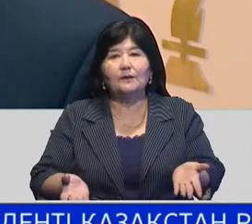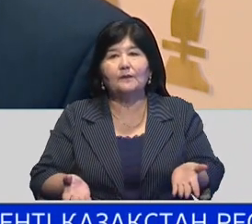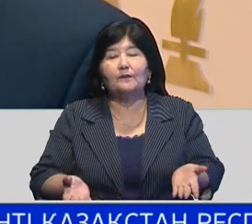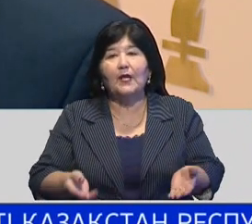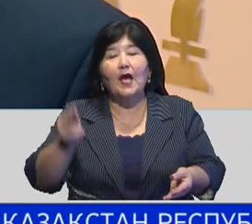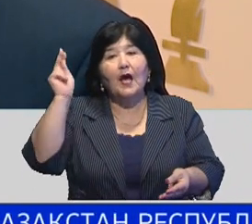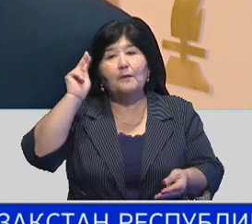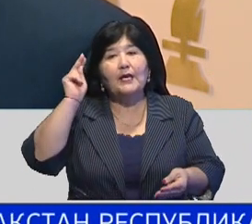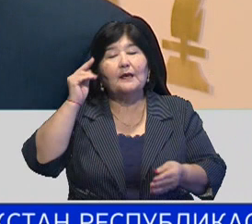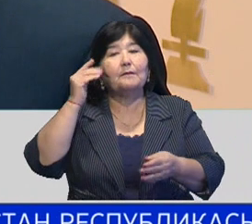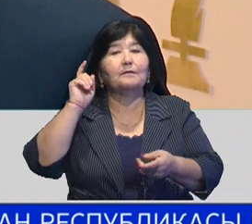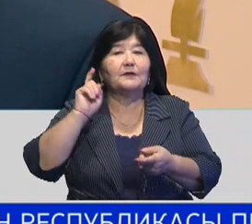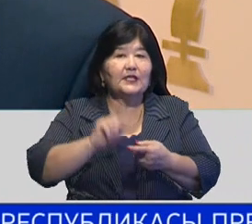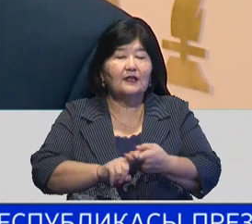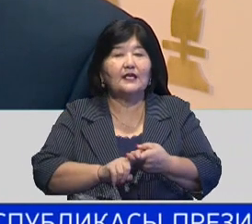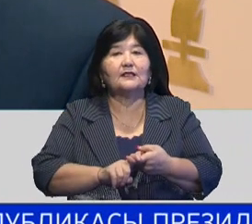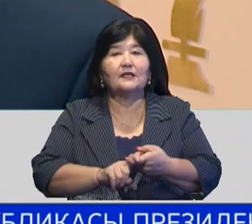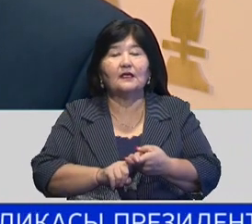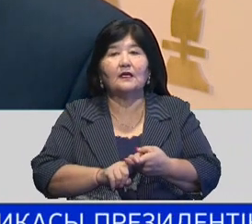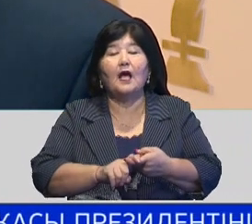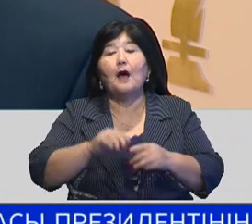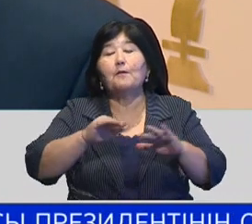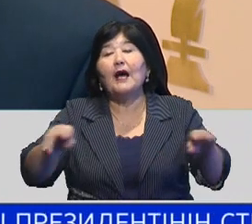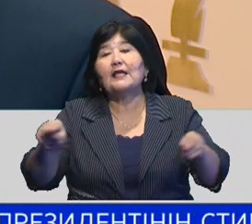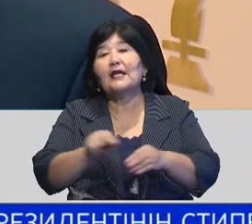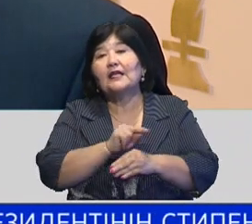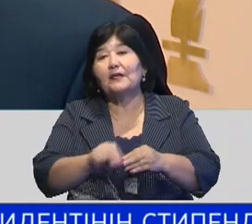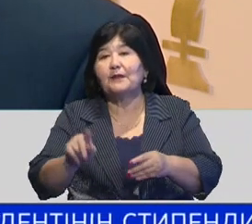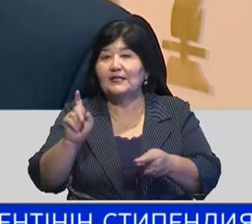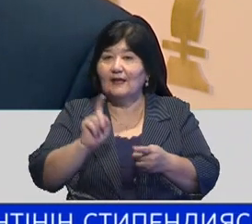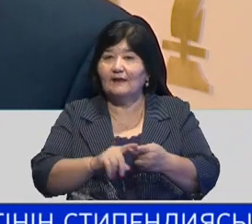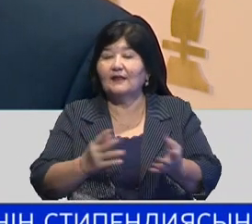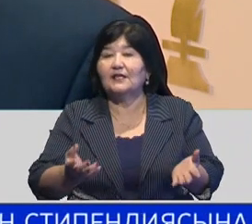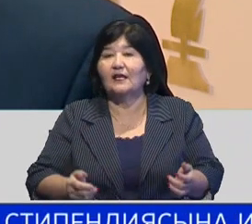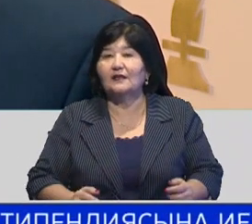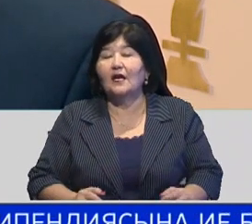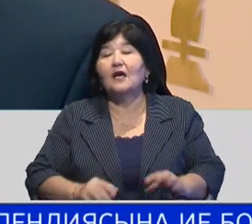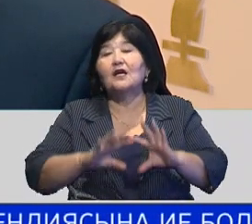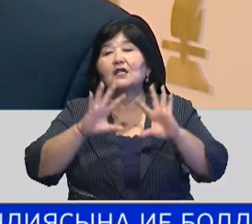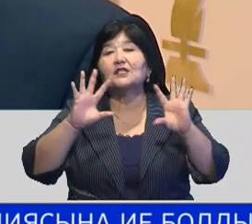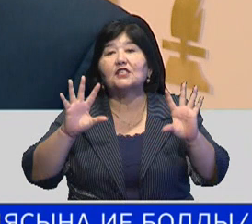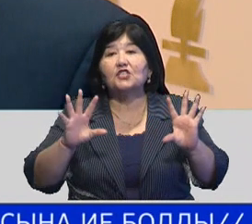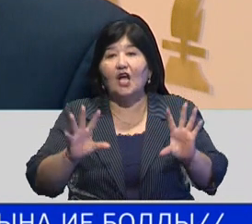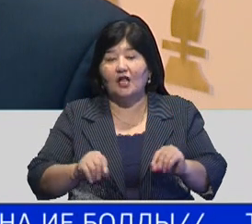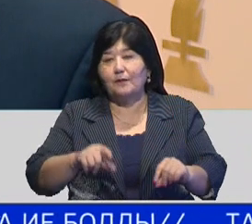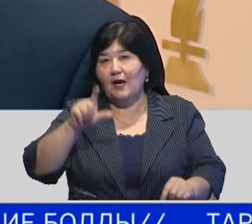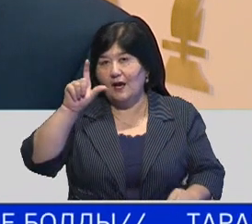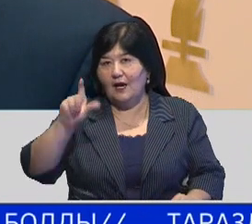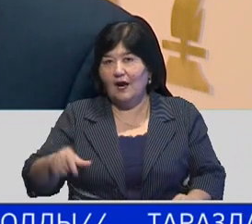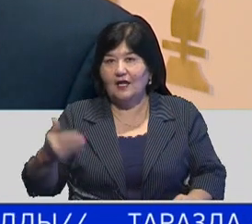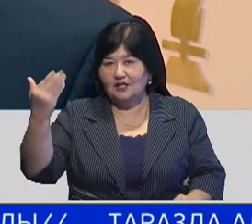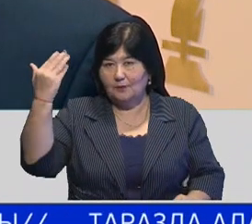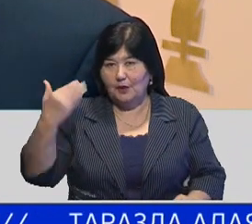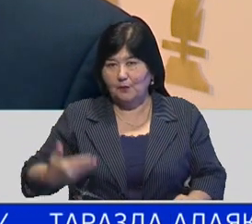білім саласынан, бала тәрбиесі саласынан, жалпы адами болмысын